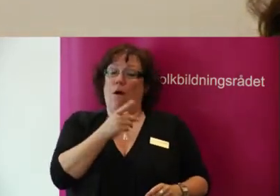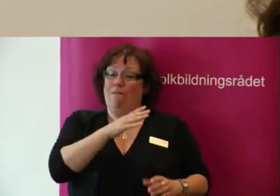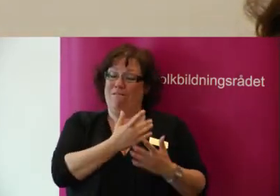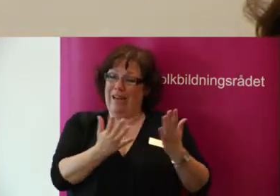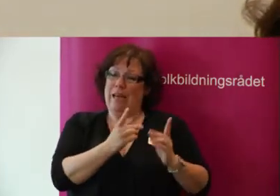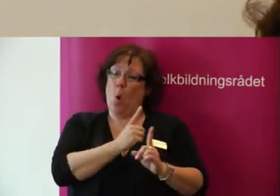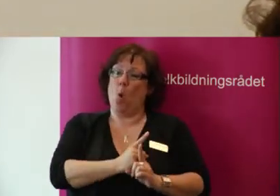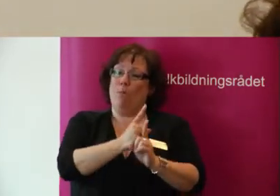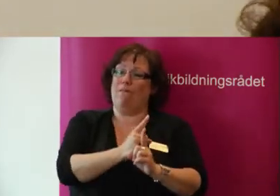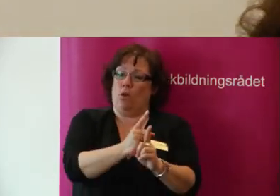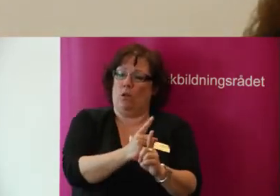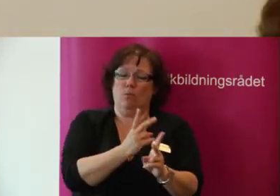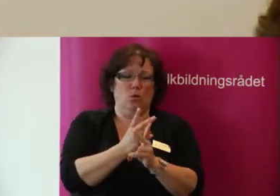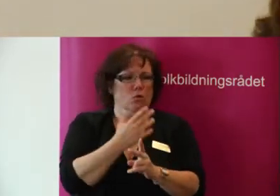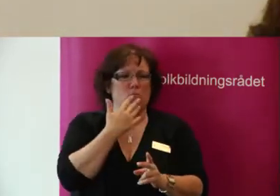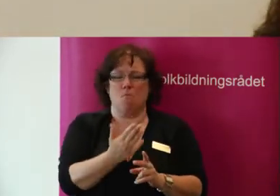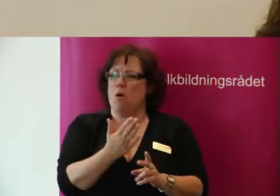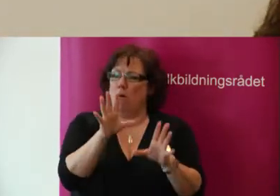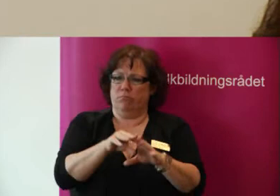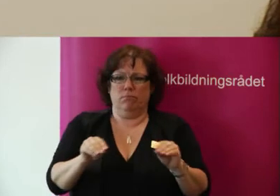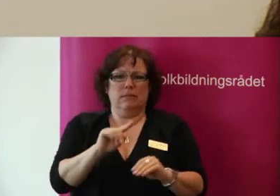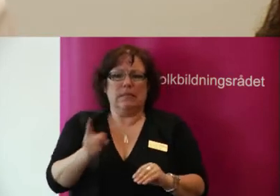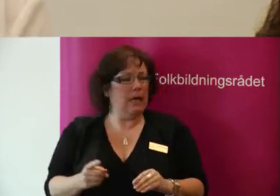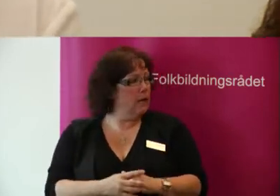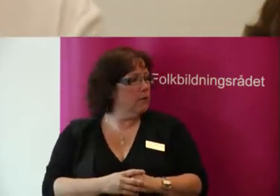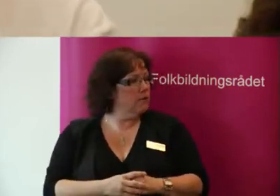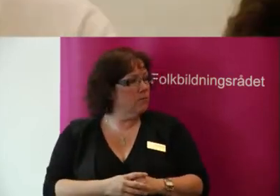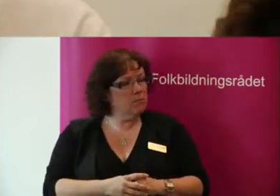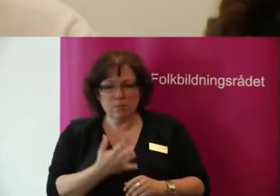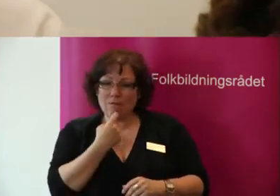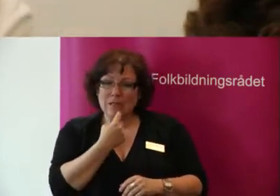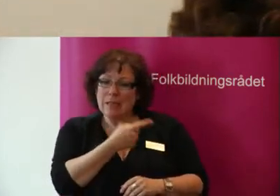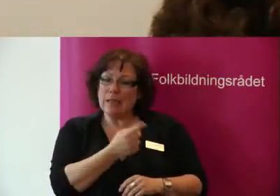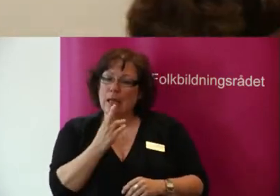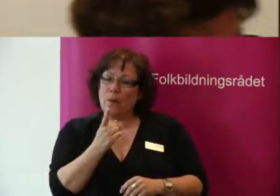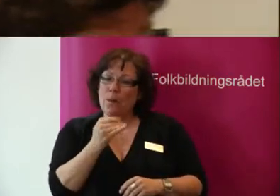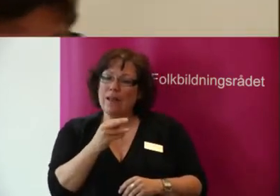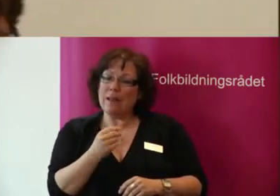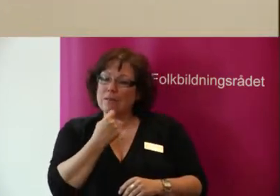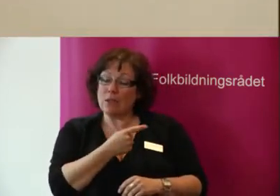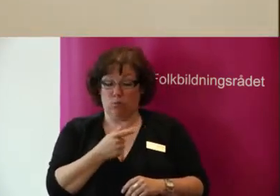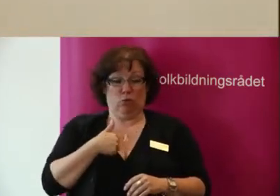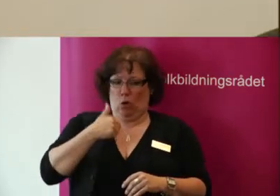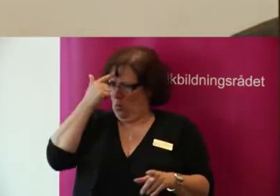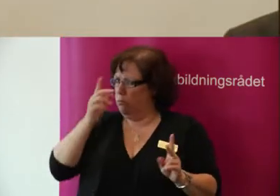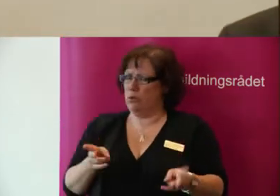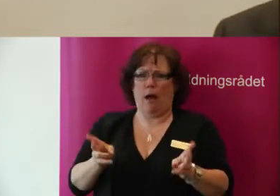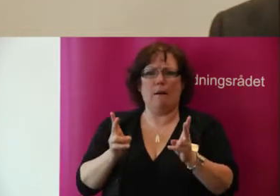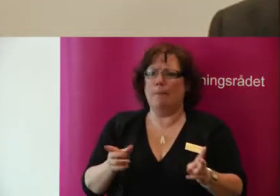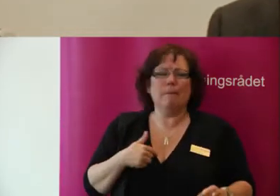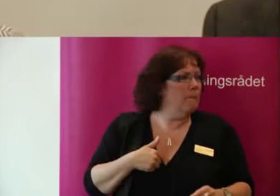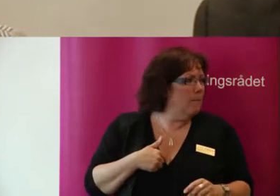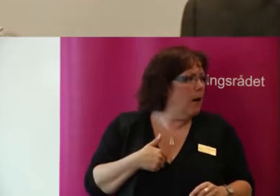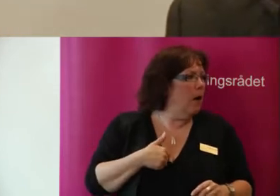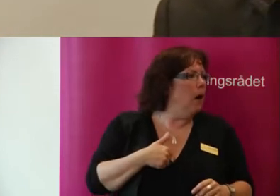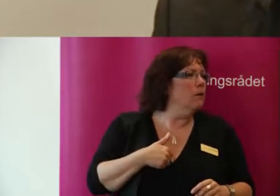tror effekterna är bara till vår fördel. Vad säger du om det Ulrika? Det tror jag också. Det